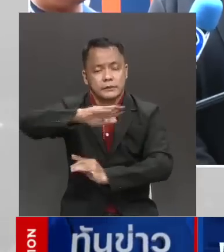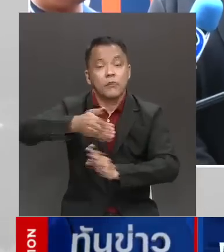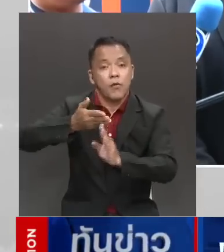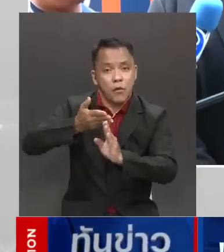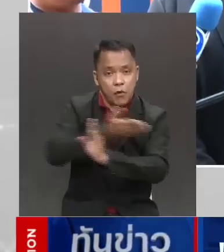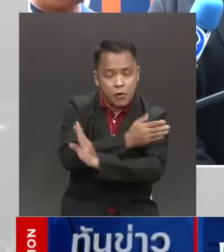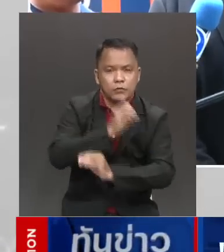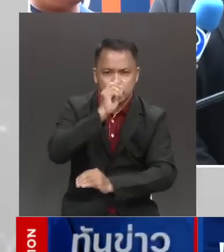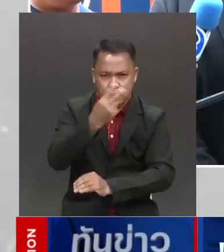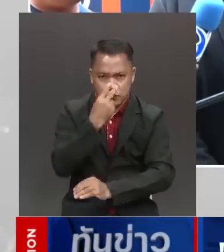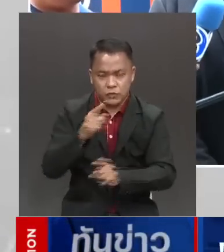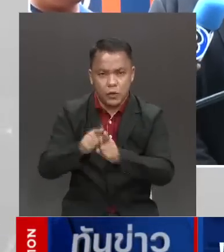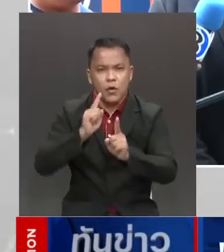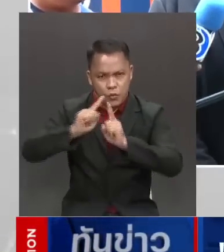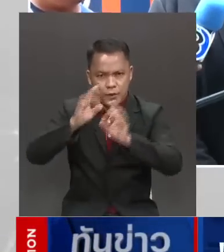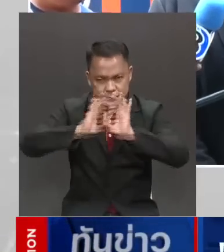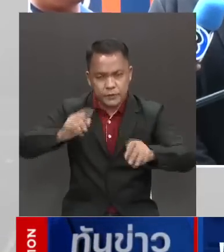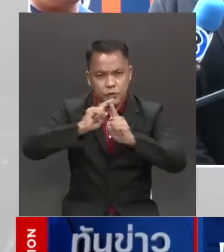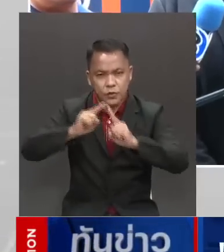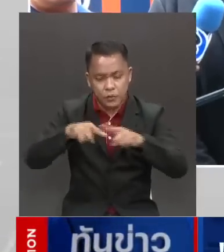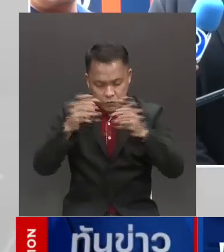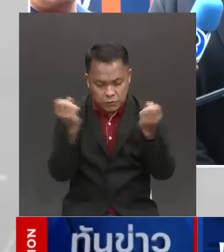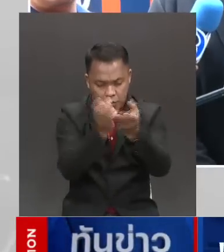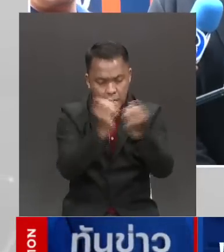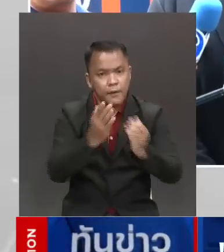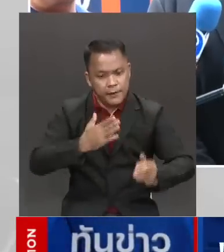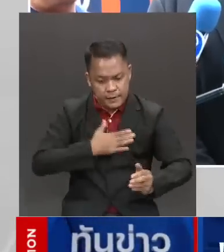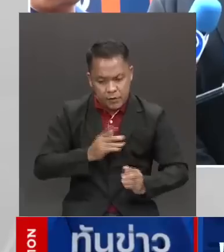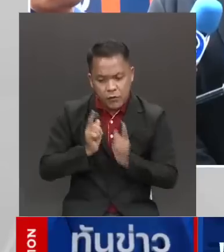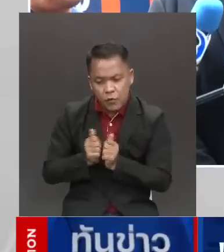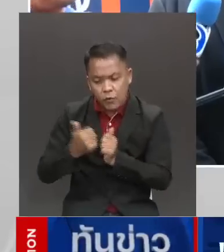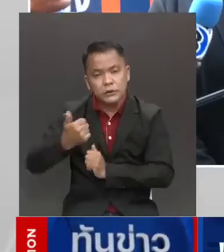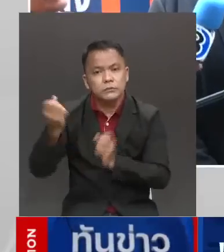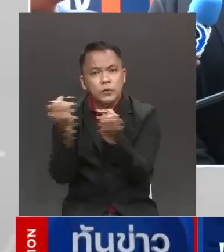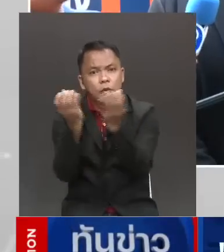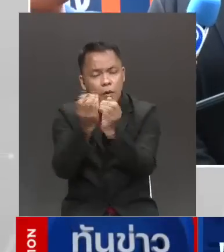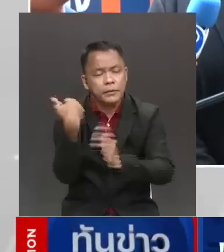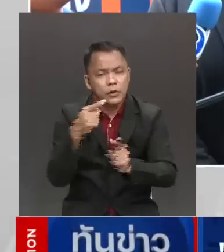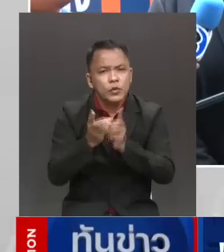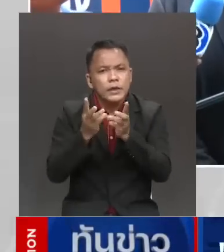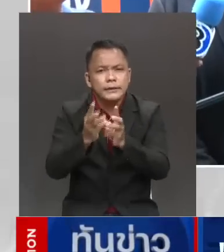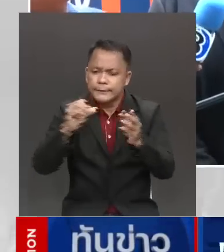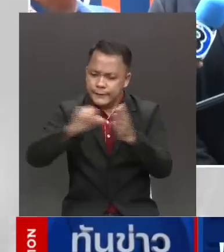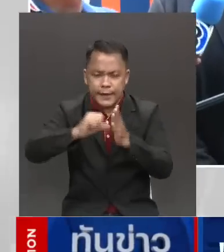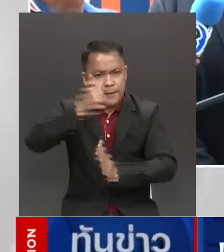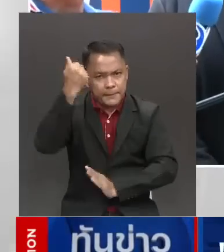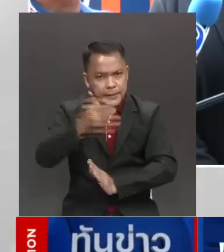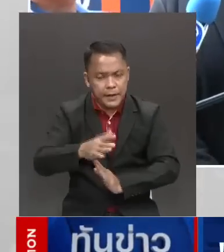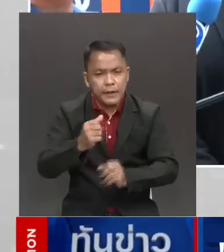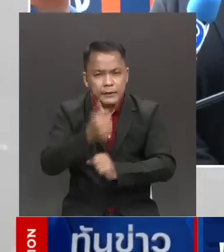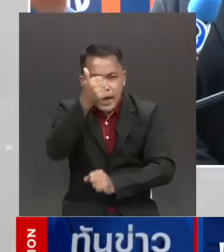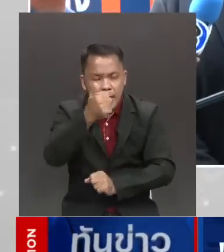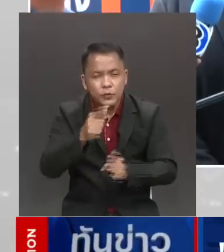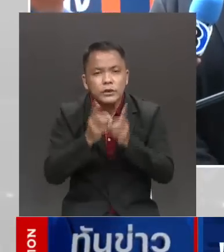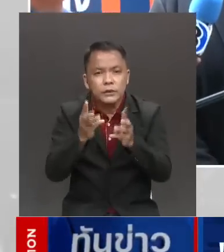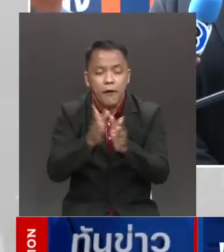คุณวิโรจน์ก็มองว่ามันต้องไปคุยกันว่ามันส่งผลกระทบต่อตนเองและผู้อื่นยังไงถ้ามันหาทางออกร่วมกันได้โดยการ